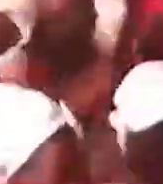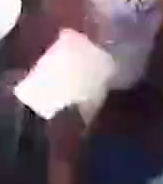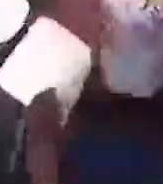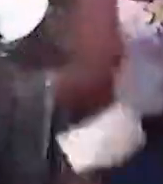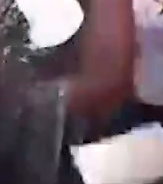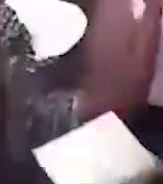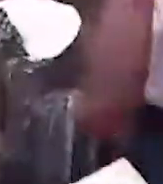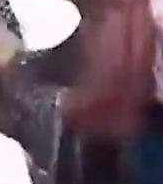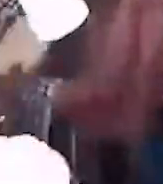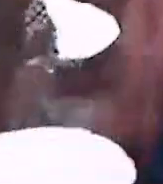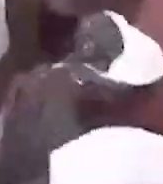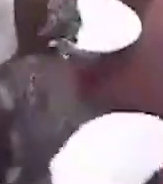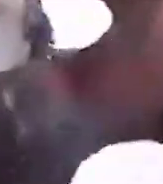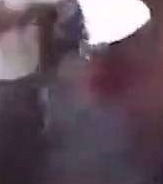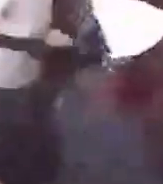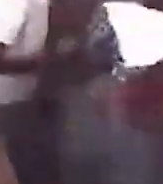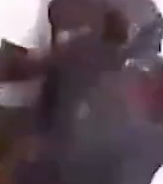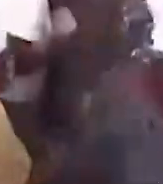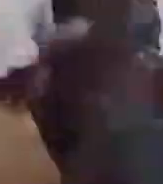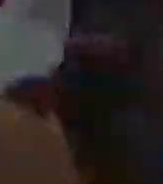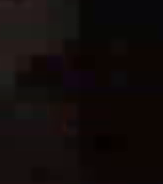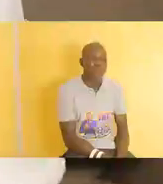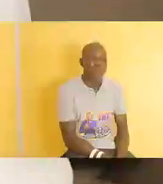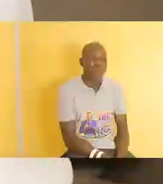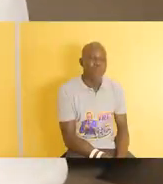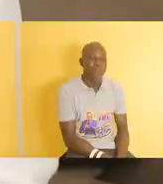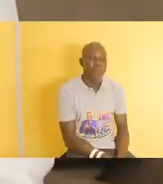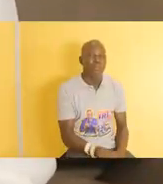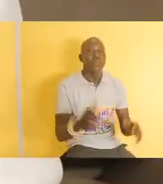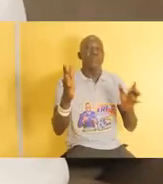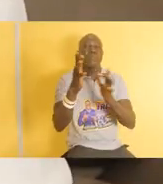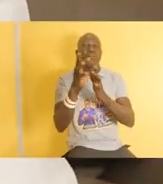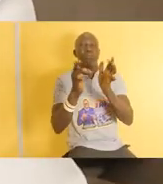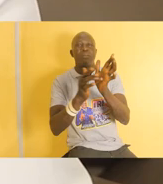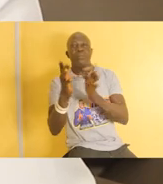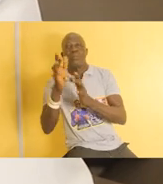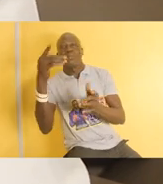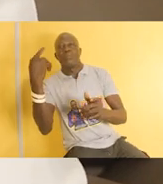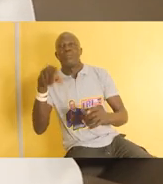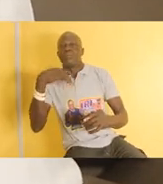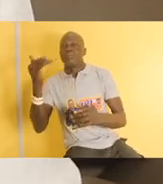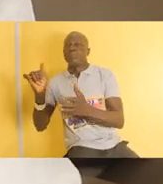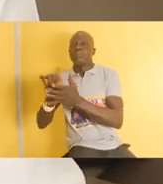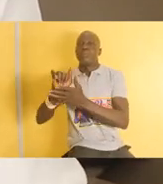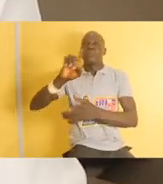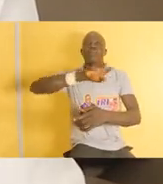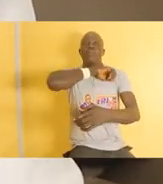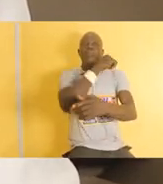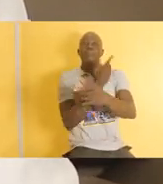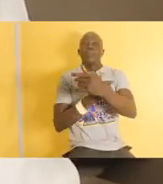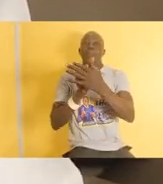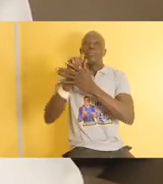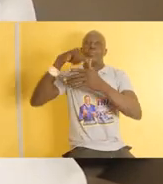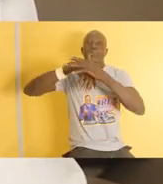sọ́mọ́ ìkúbálẹ̀ ọ̀rọ̀ lórúkọ Jésù gbà bẹ́ẹ̀. Bíbélì wípé. The Bible says. Àṣẹ ń bẹ nínú